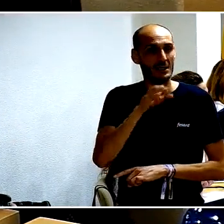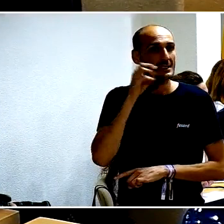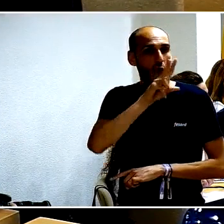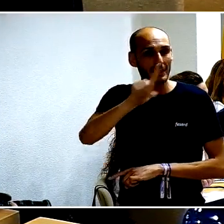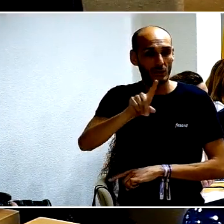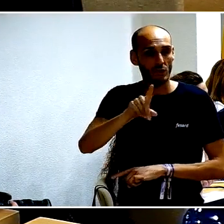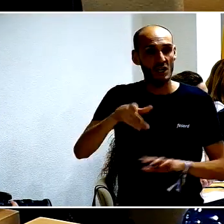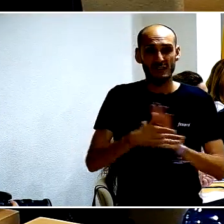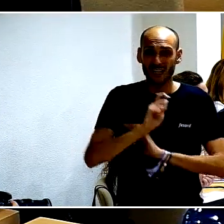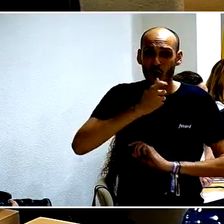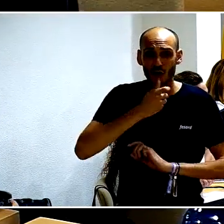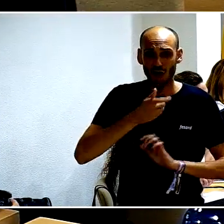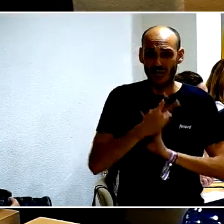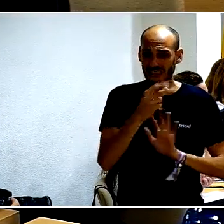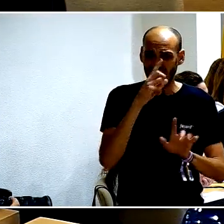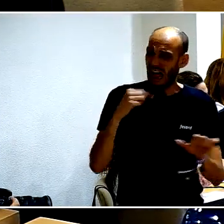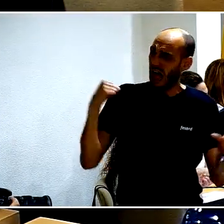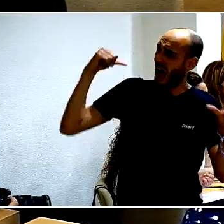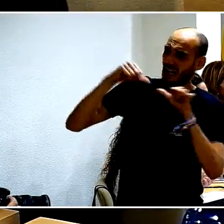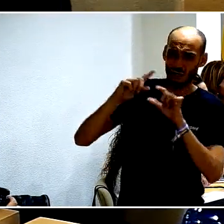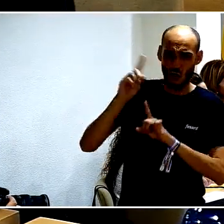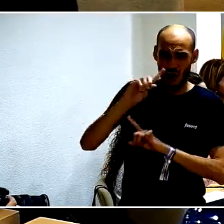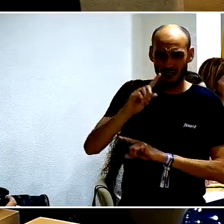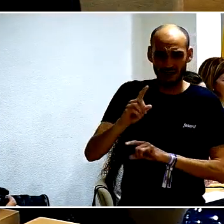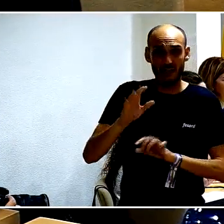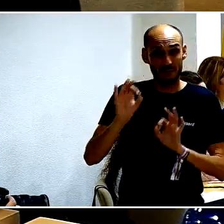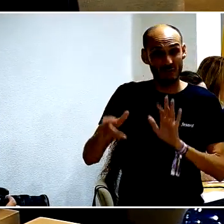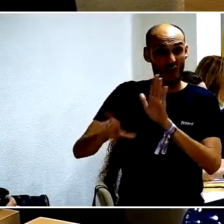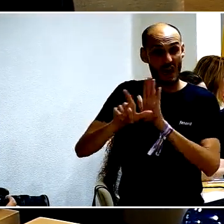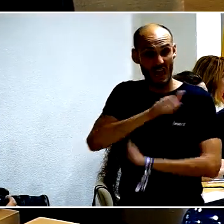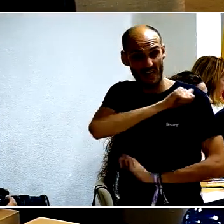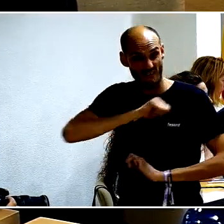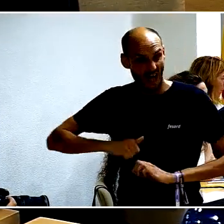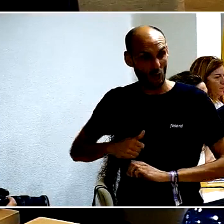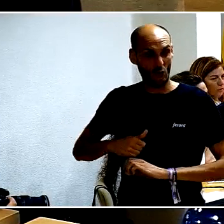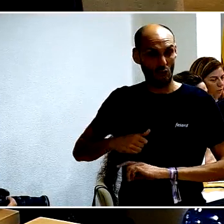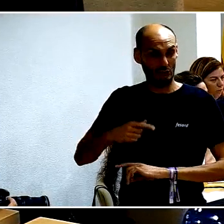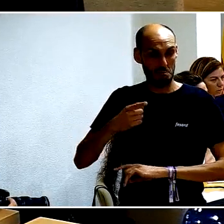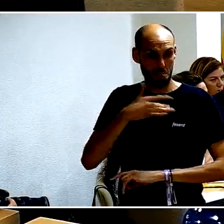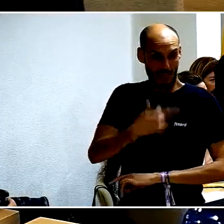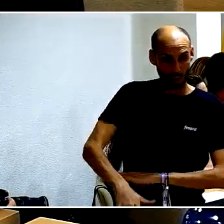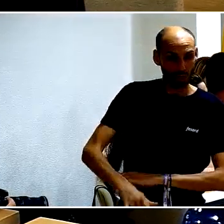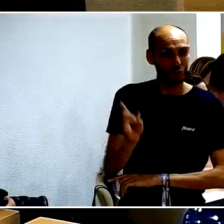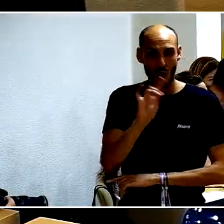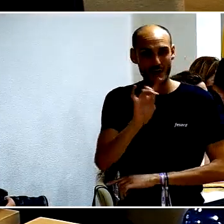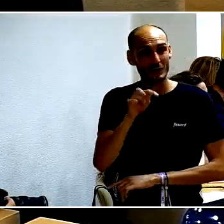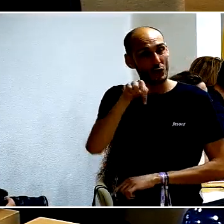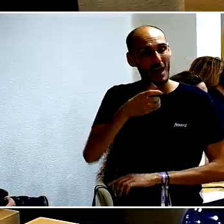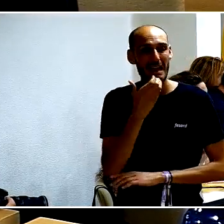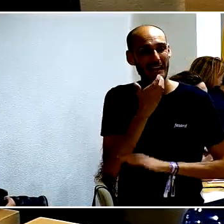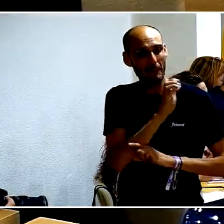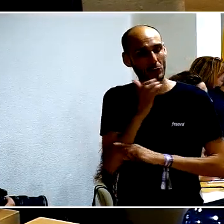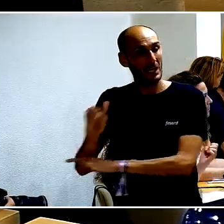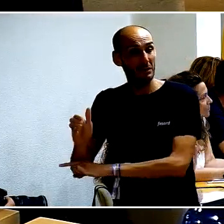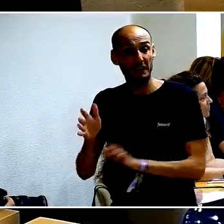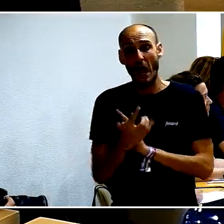de successos de fa 70 anys, quan encara vivíem sota la llei de vagos i maleantes. Aquests són solament exemples i, per desgràcia, no són